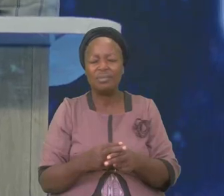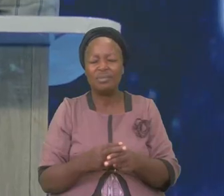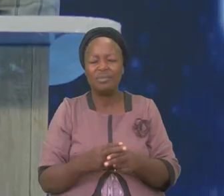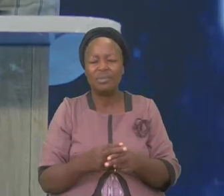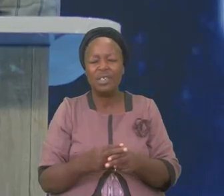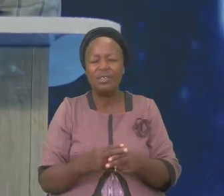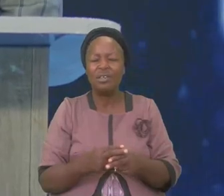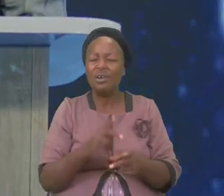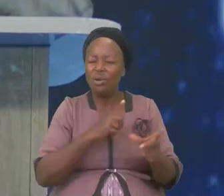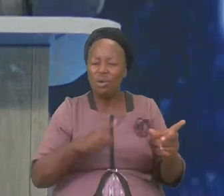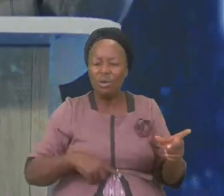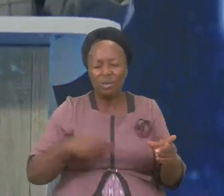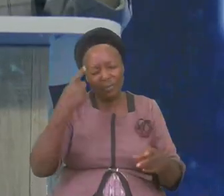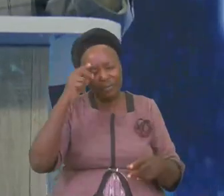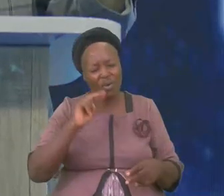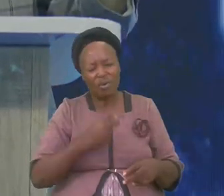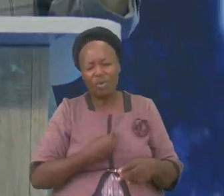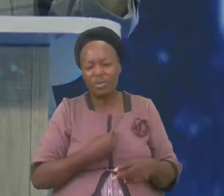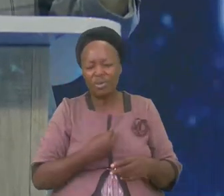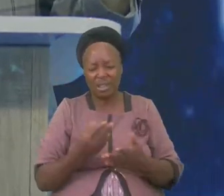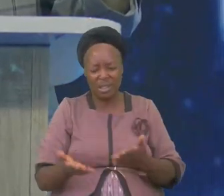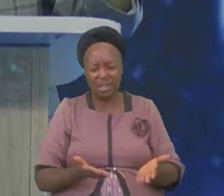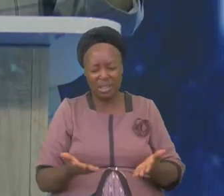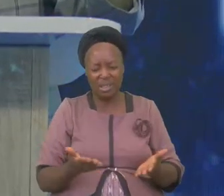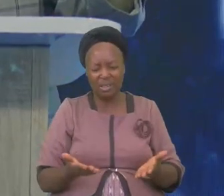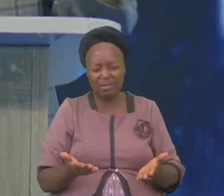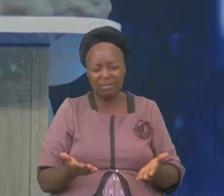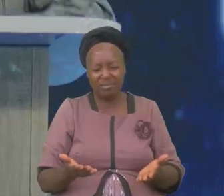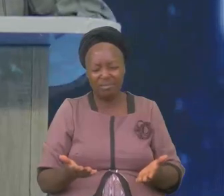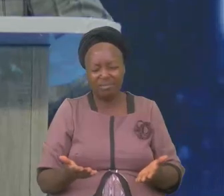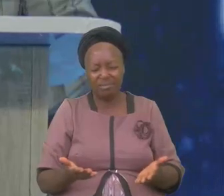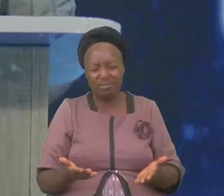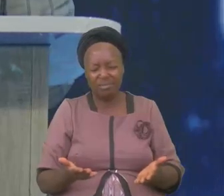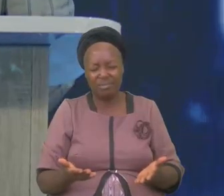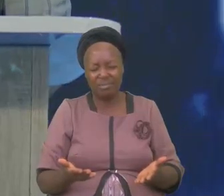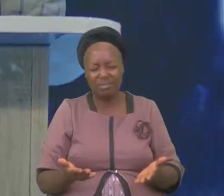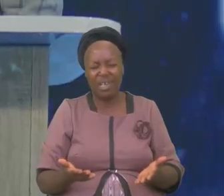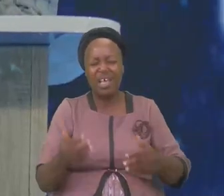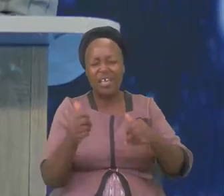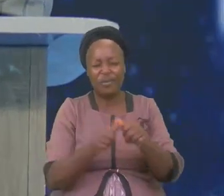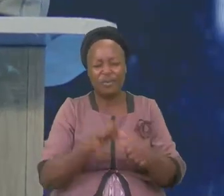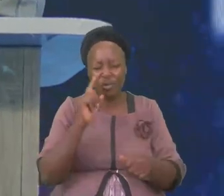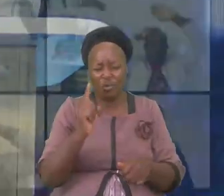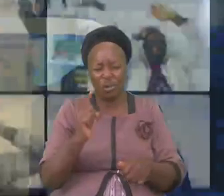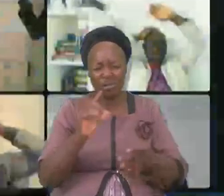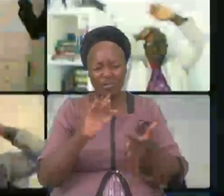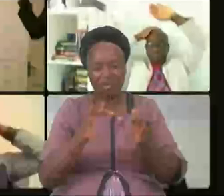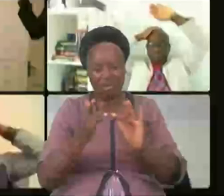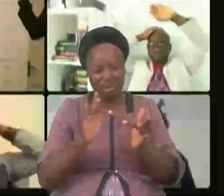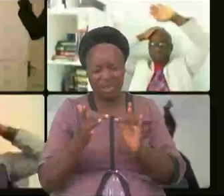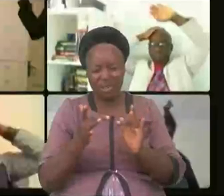Pour nous tous aujourd'hui, pour ceux qui sont ici, au lieu principal, et tous ceux-là qui sont en